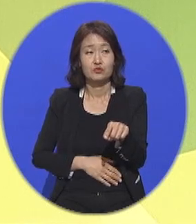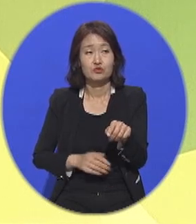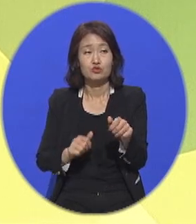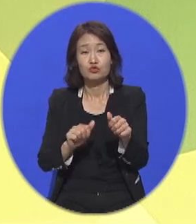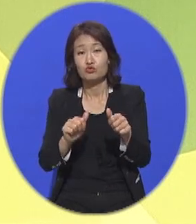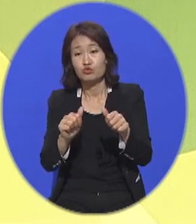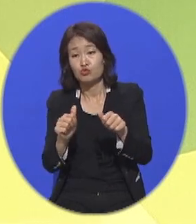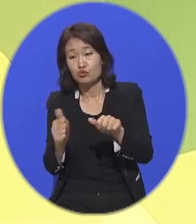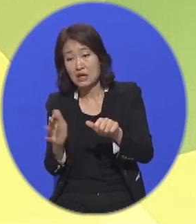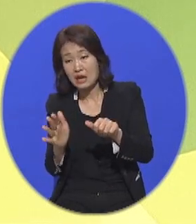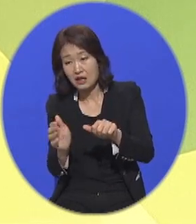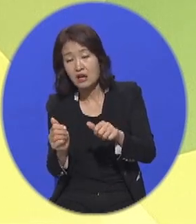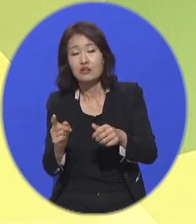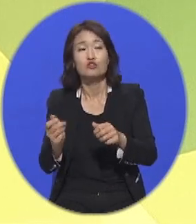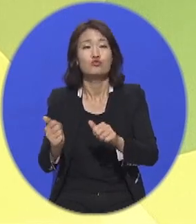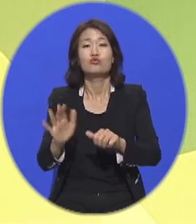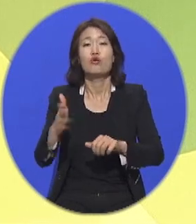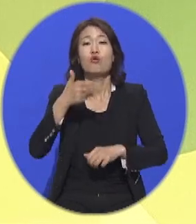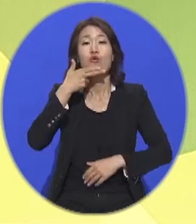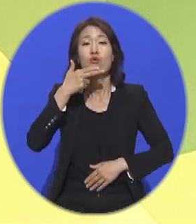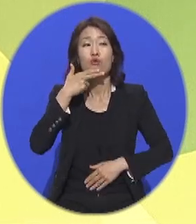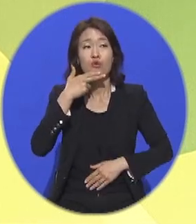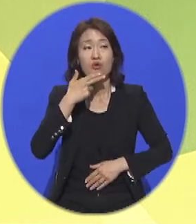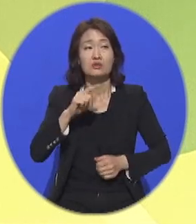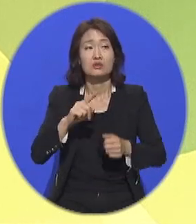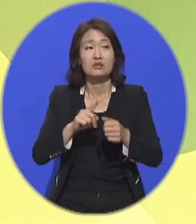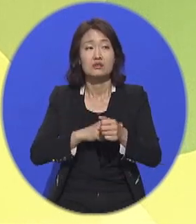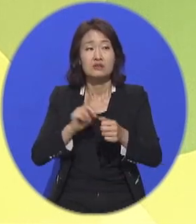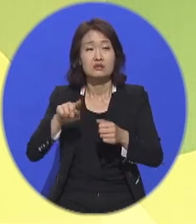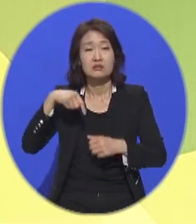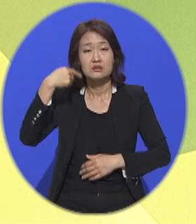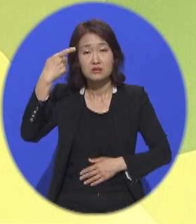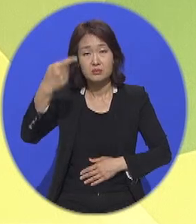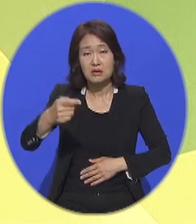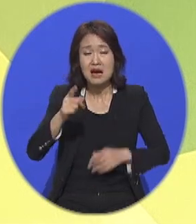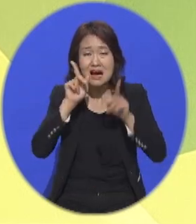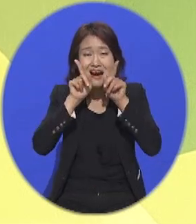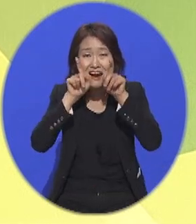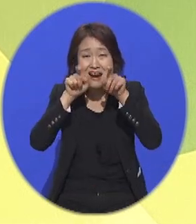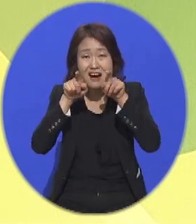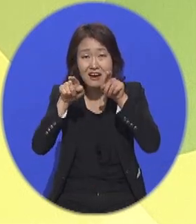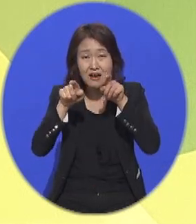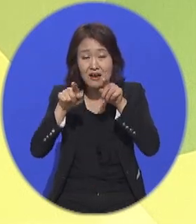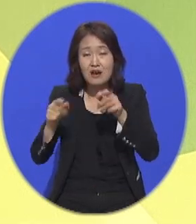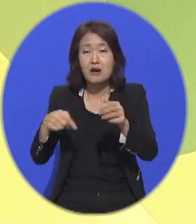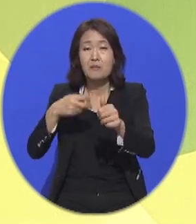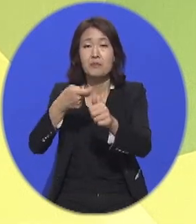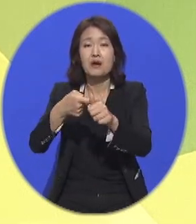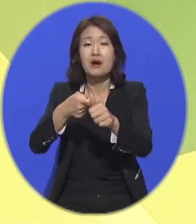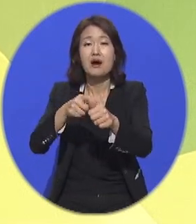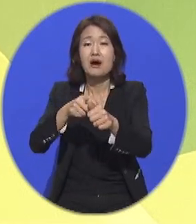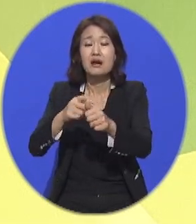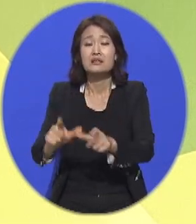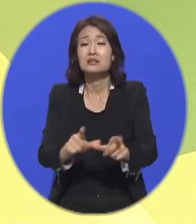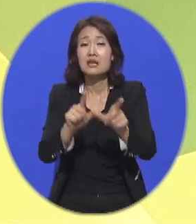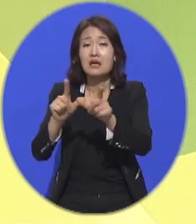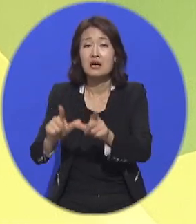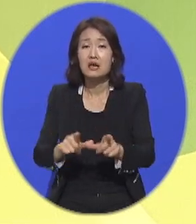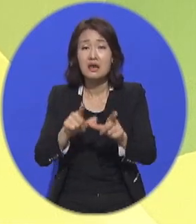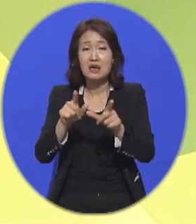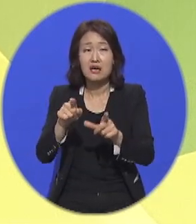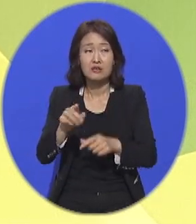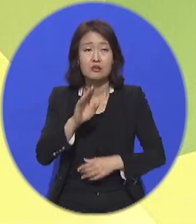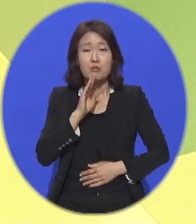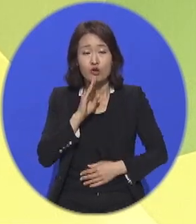죽을 목숨을 죽지 않았다. 그런데 그 대롱에 있다가 그것이 그 다음에는 멧돼지에 붙어가지고 살다가 그 전생에 이를